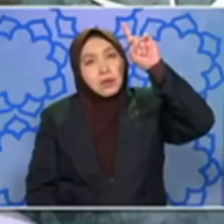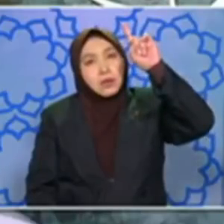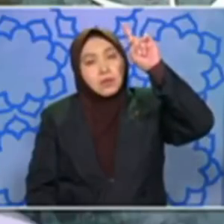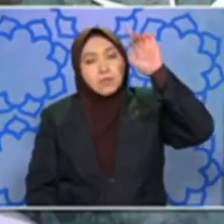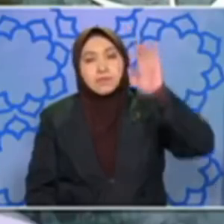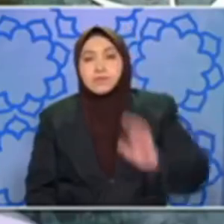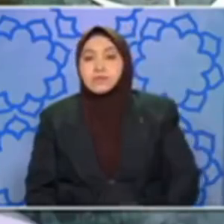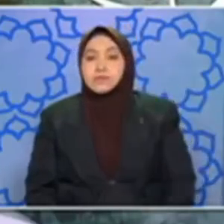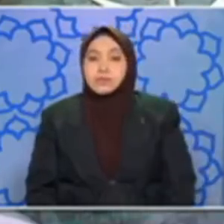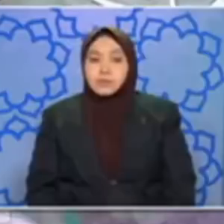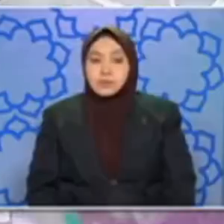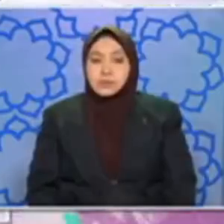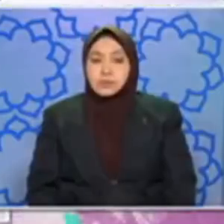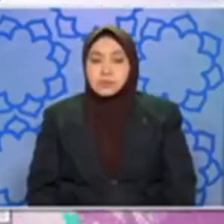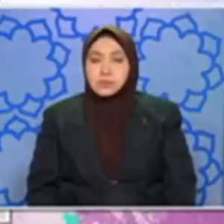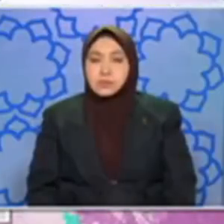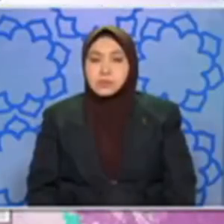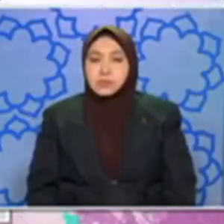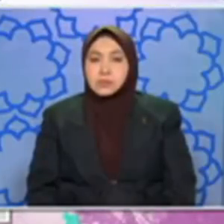الرحيم